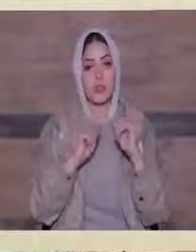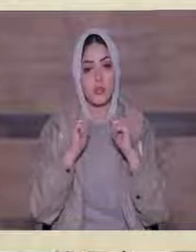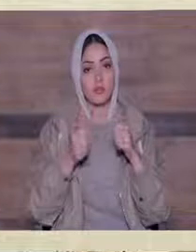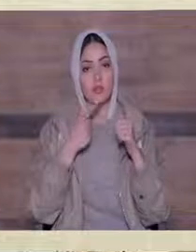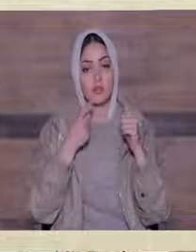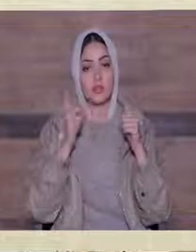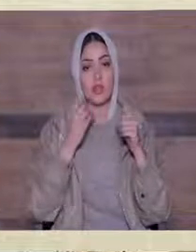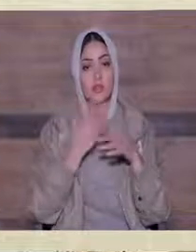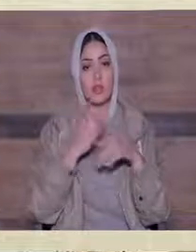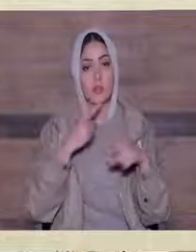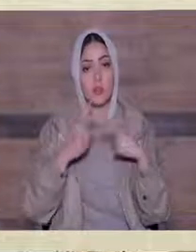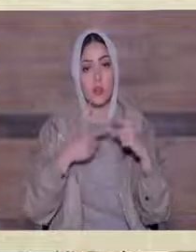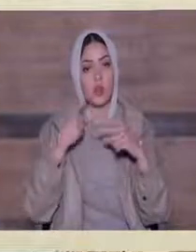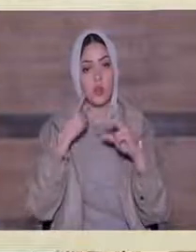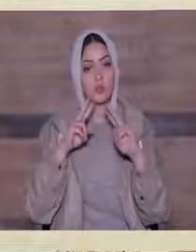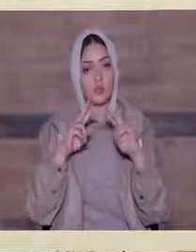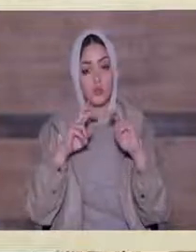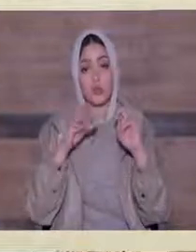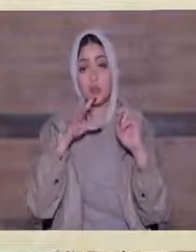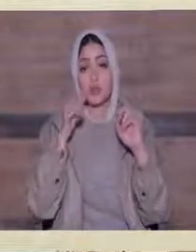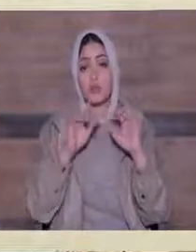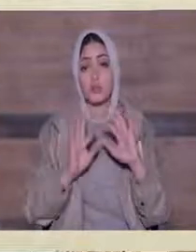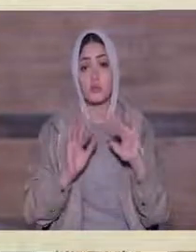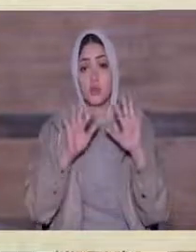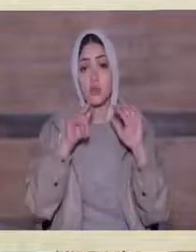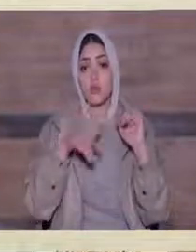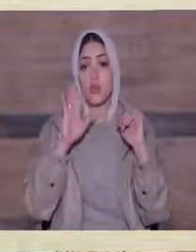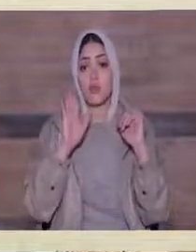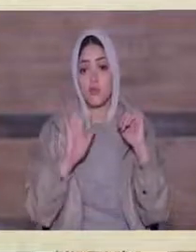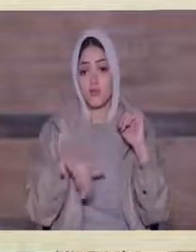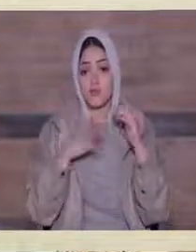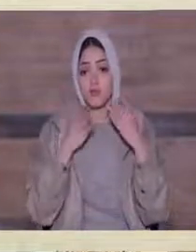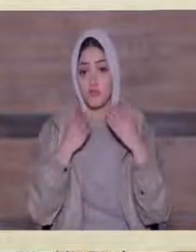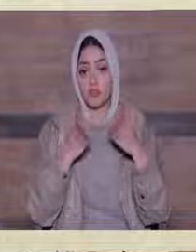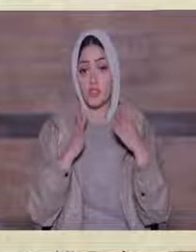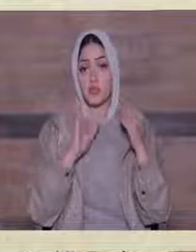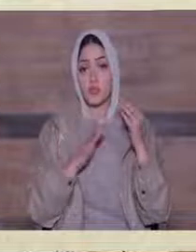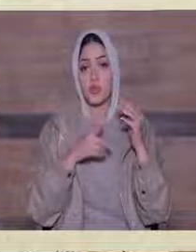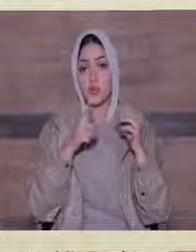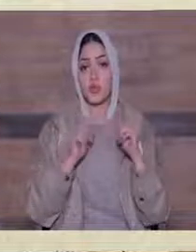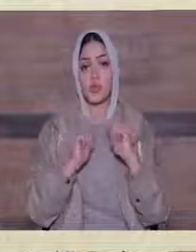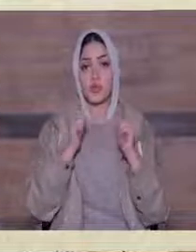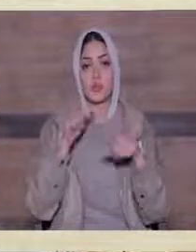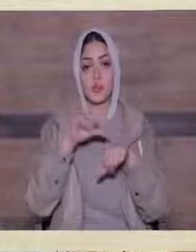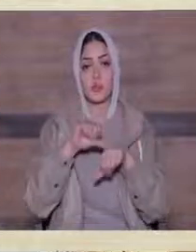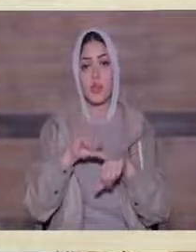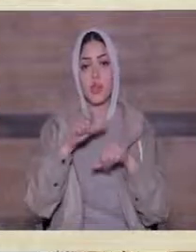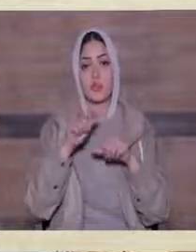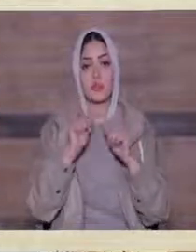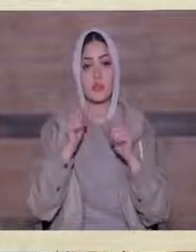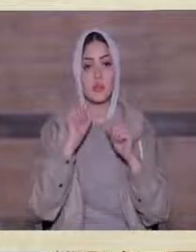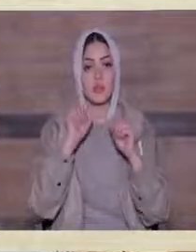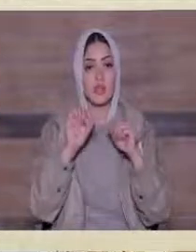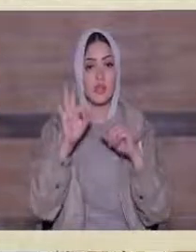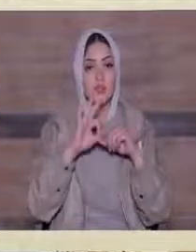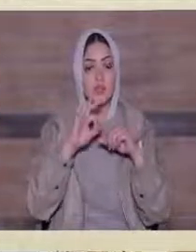المبكر الدوري اللي هو كل سنة، وإذا كان الفحص ظهر فيه تشخيص سرطان فبيتم تحويلها